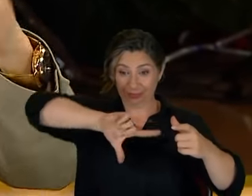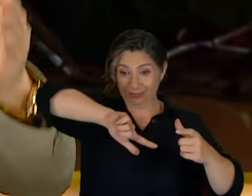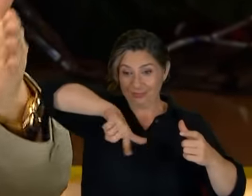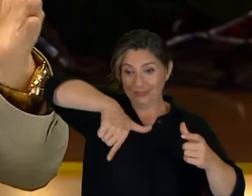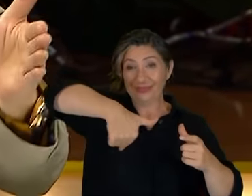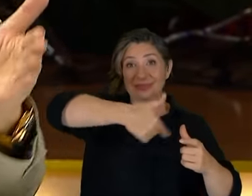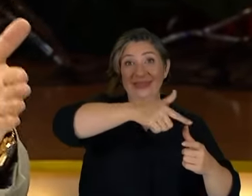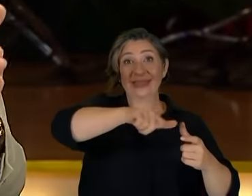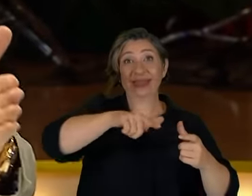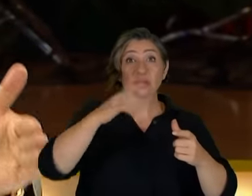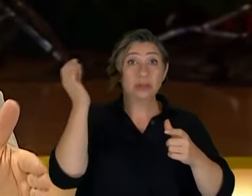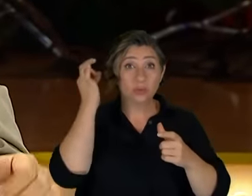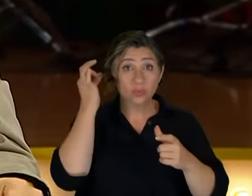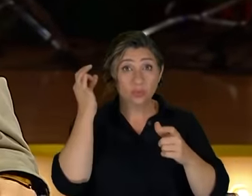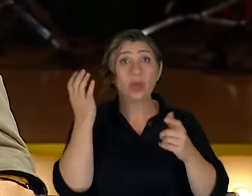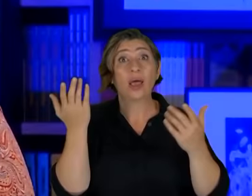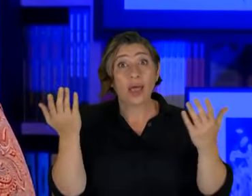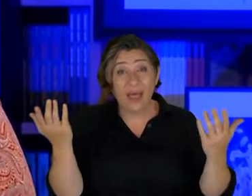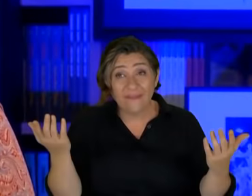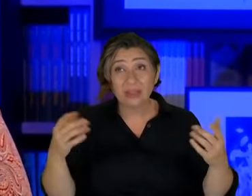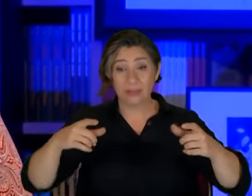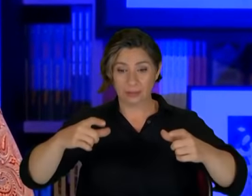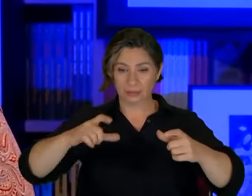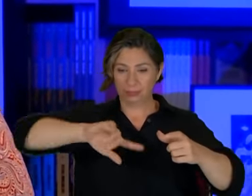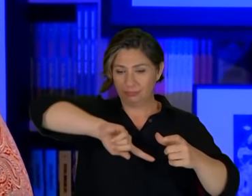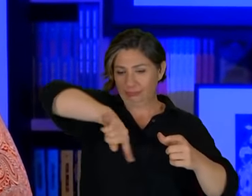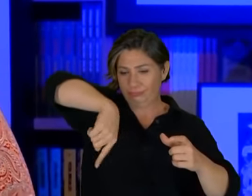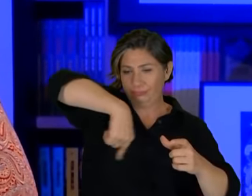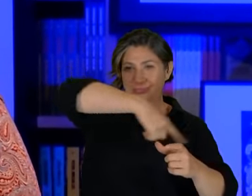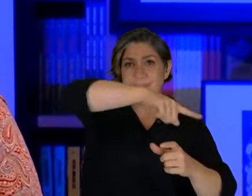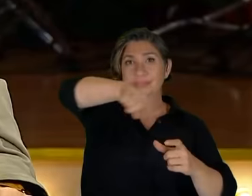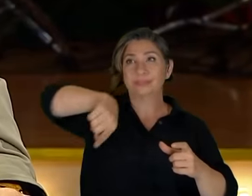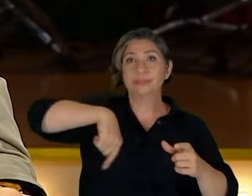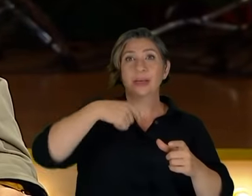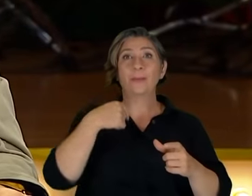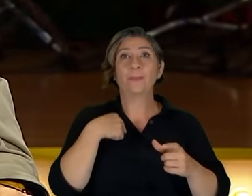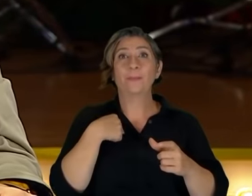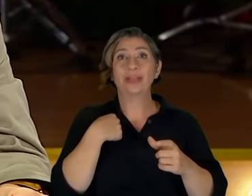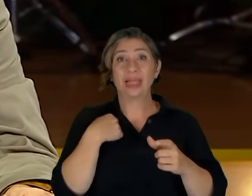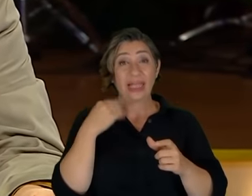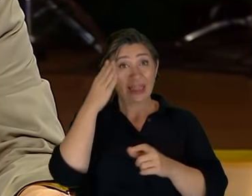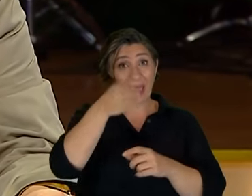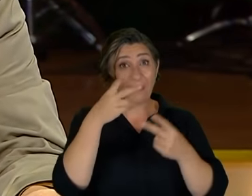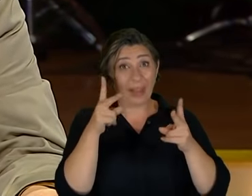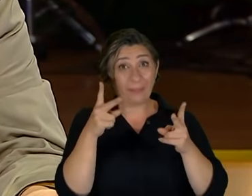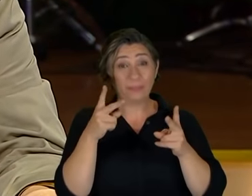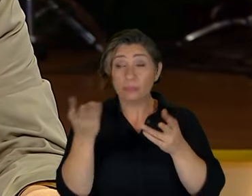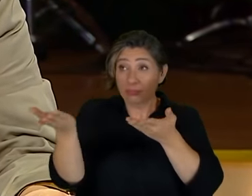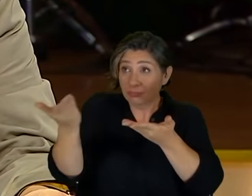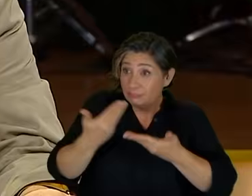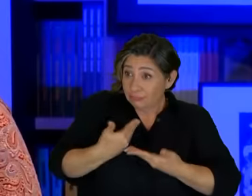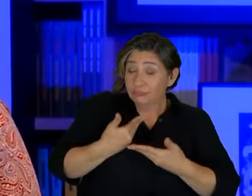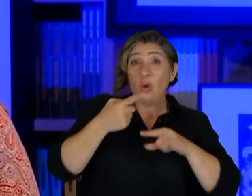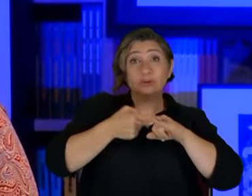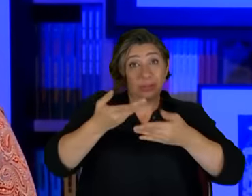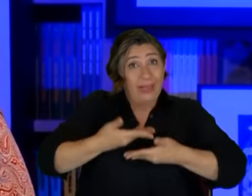tane vinil koyup mu dinliyorsunuz? Evet abi, aynen öyle. Evet. Tabii ki. Allah Allah, ben de vinillerimle gelebilirim istersen. Buyurun, hoş